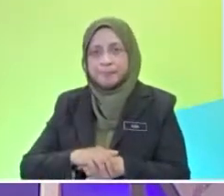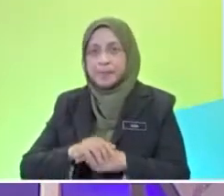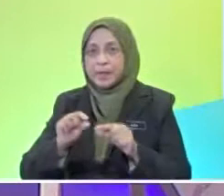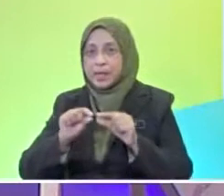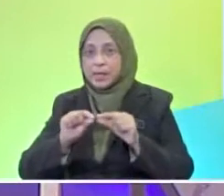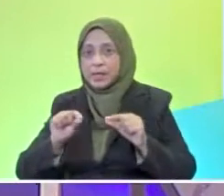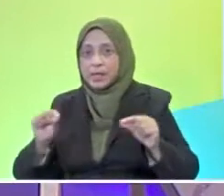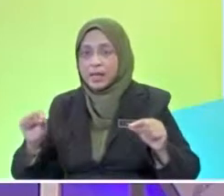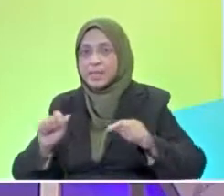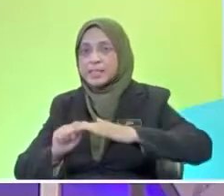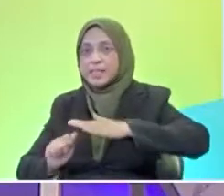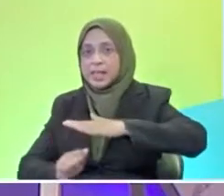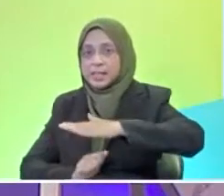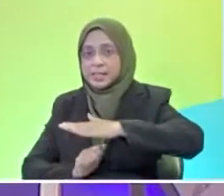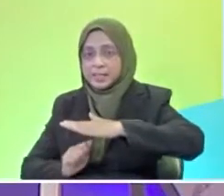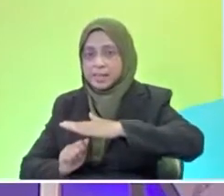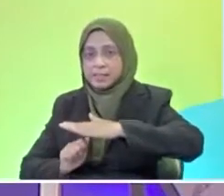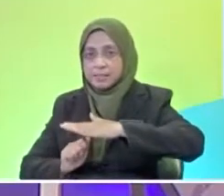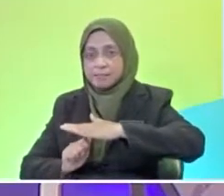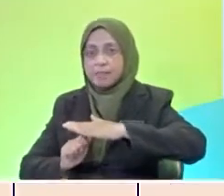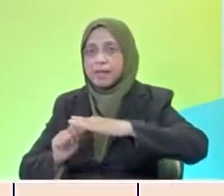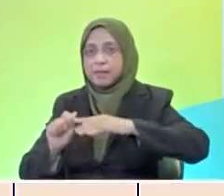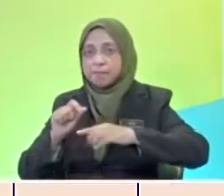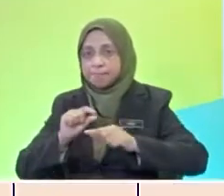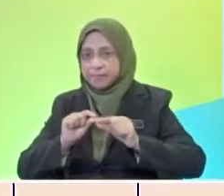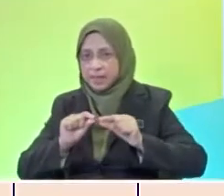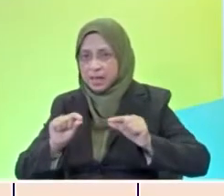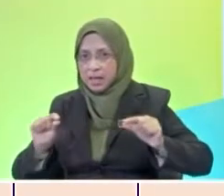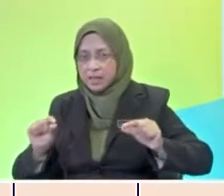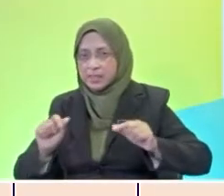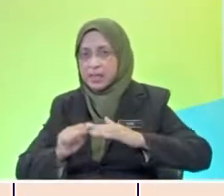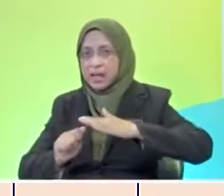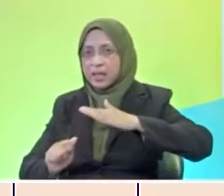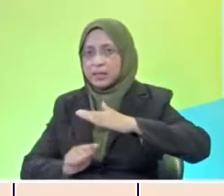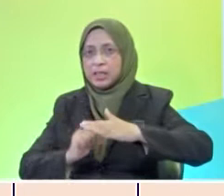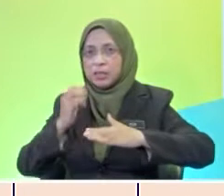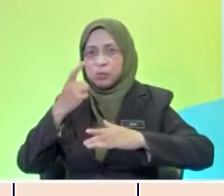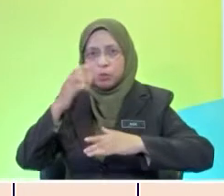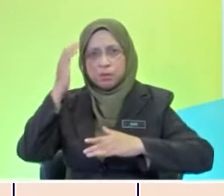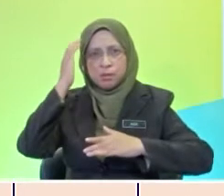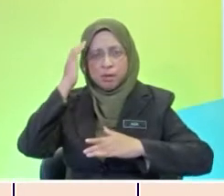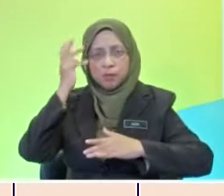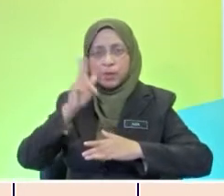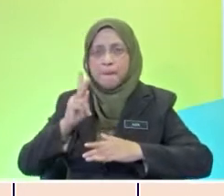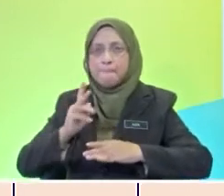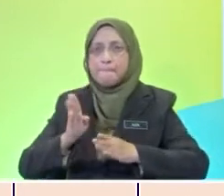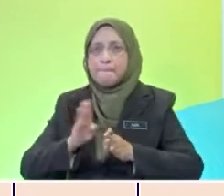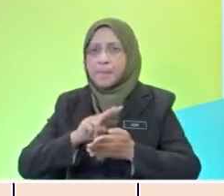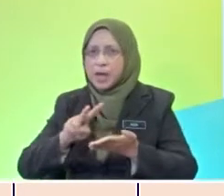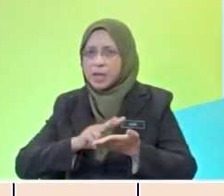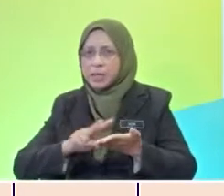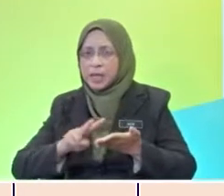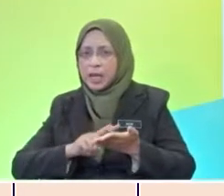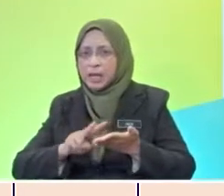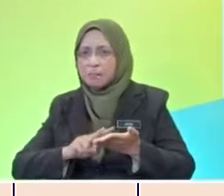garis asas. Yang mana garis asas ini akan menentukan sama ada bacaan skala sudut kita